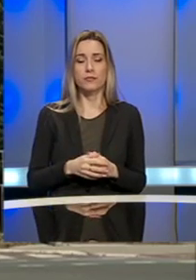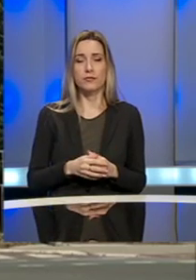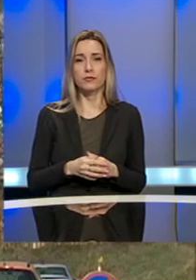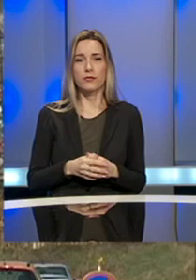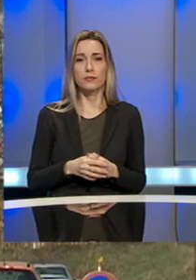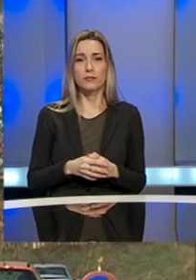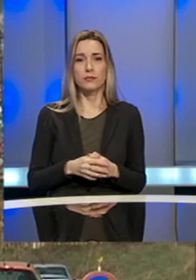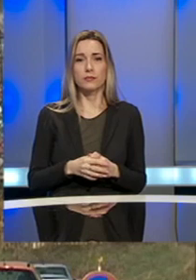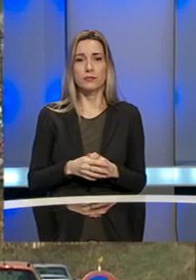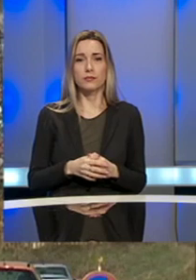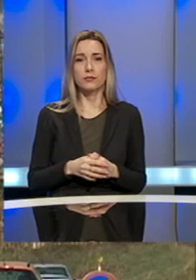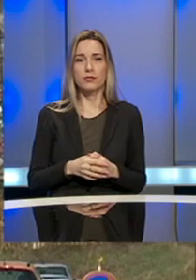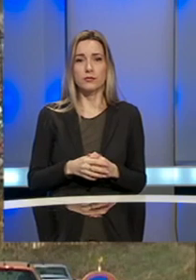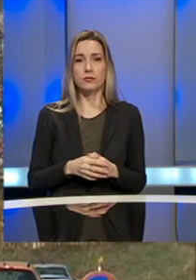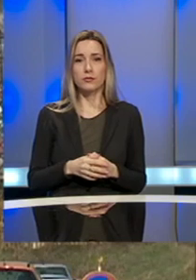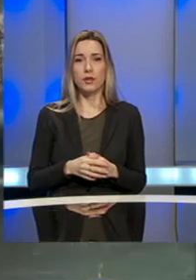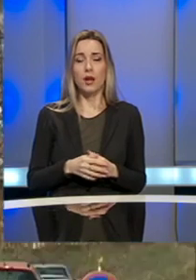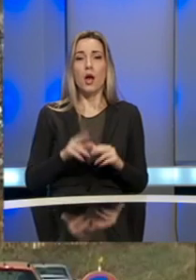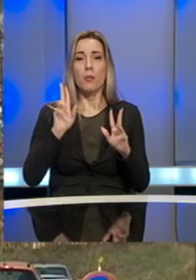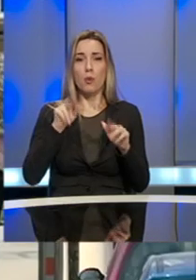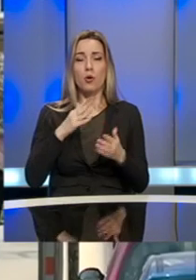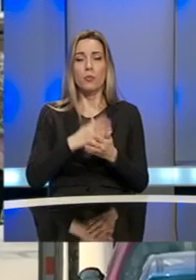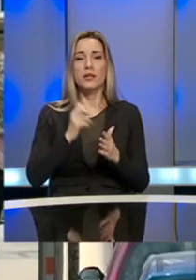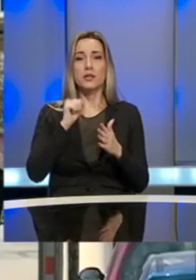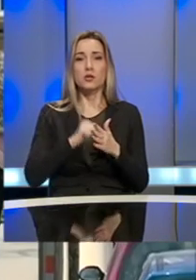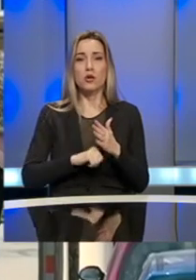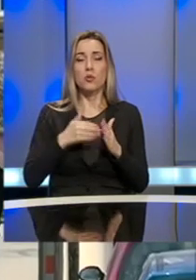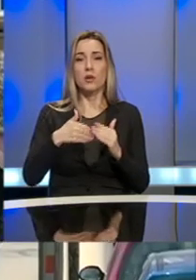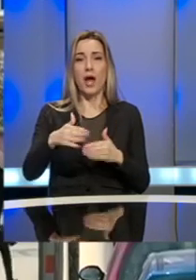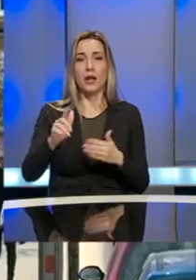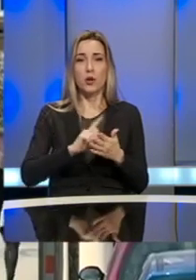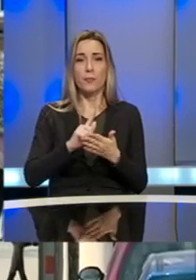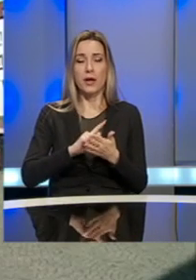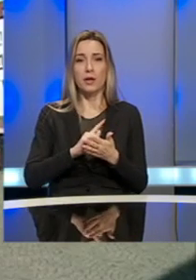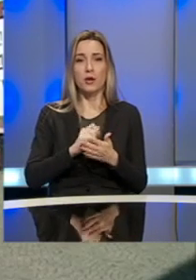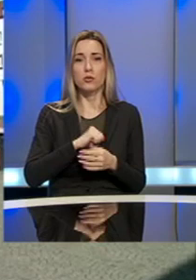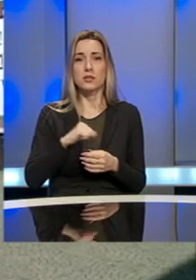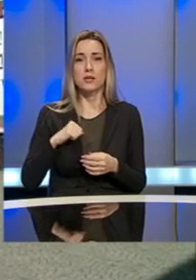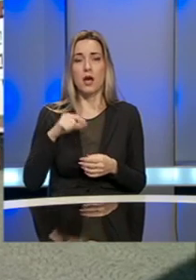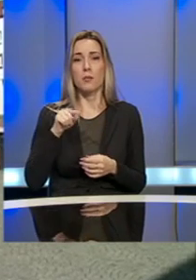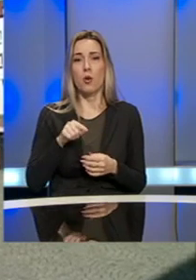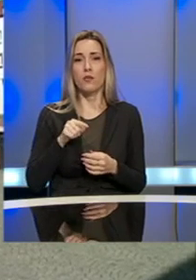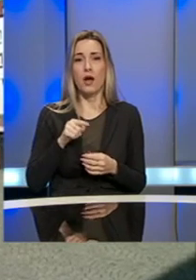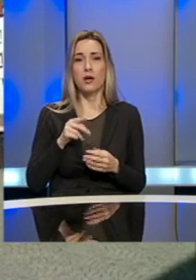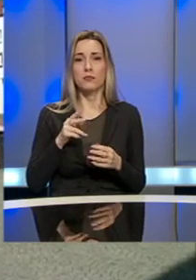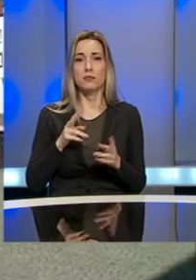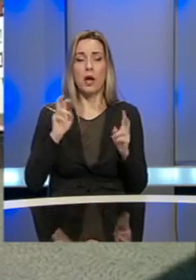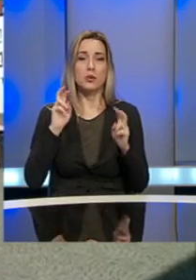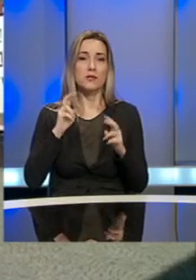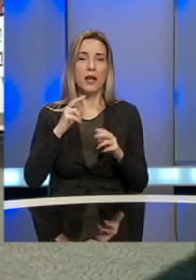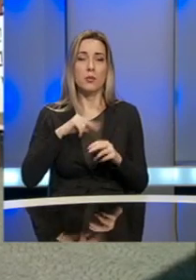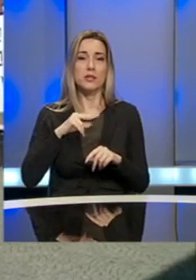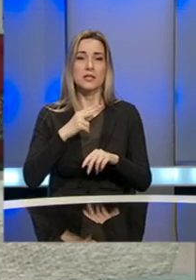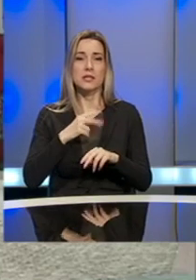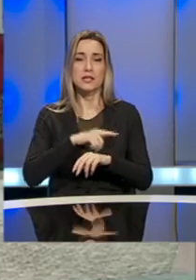radi. Naravno da mogu biti strožiji, ja ne znam. U narednom periodu, evo i sam ovaj takozvani policijski